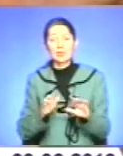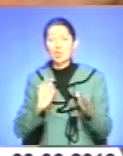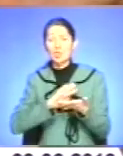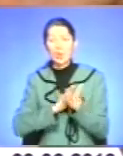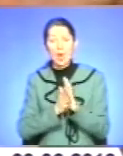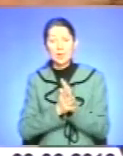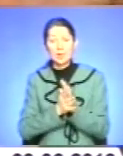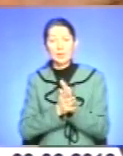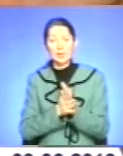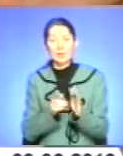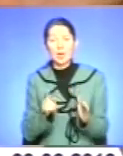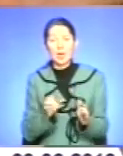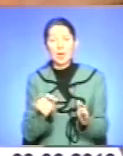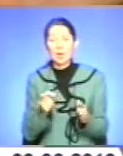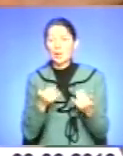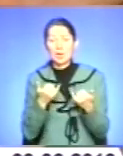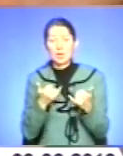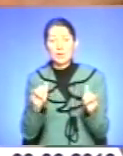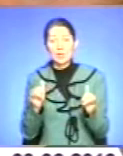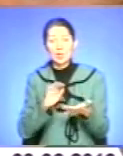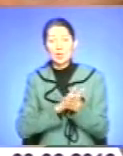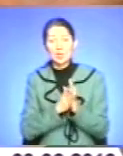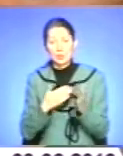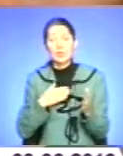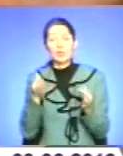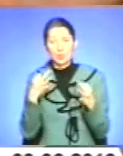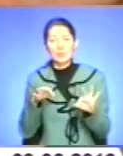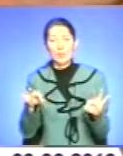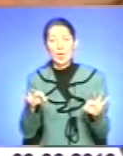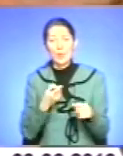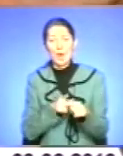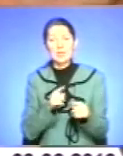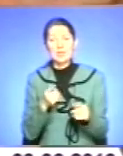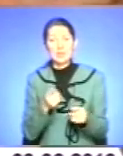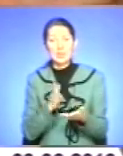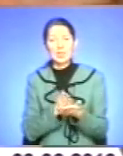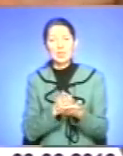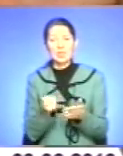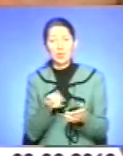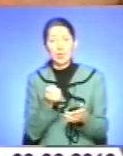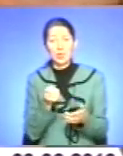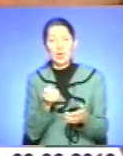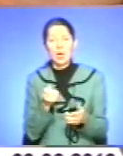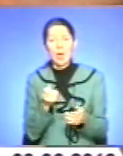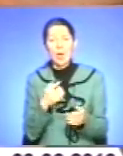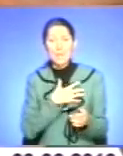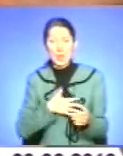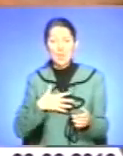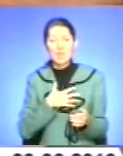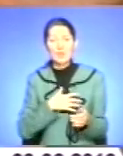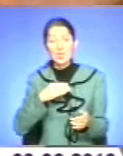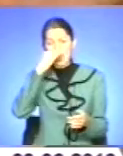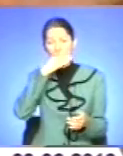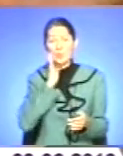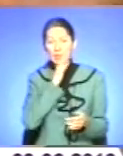В принципі, по нестандартним ситуаціям ми їх пропускаємо, але це є трошечки, знаєте, все ж таки переживання і